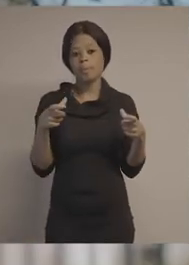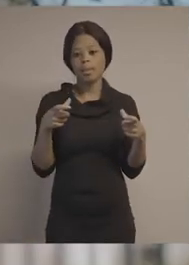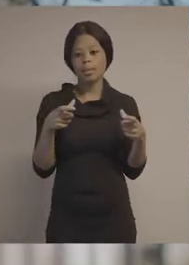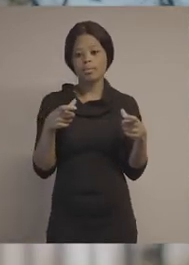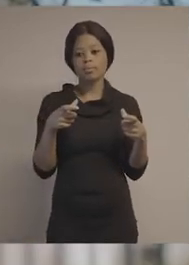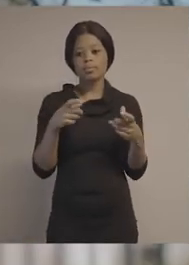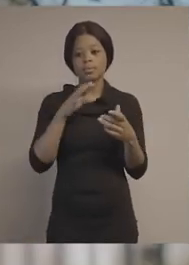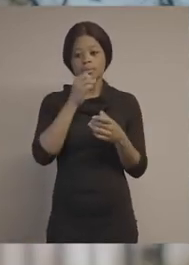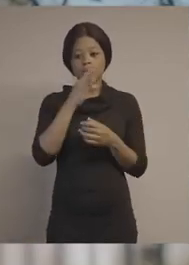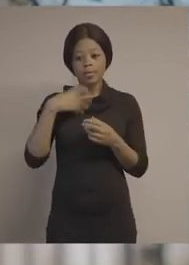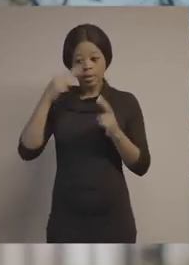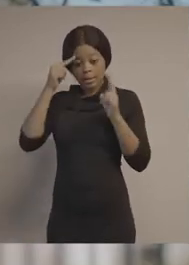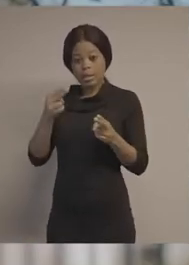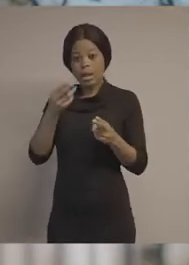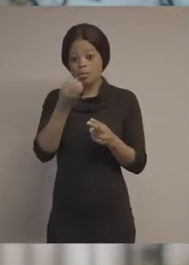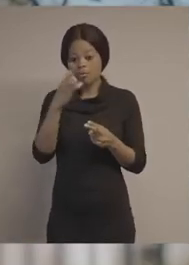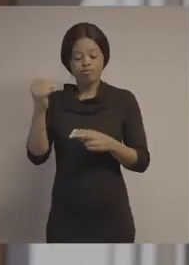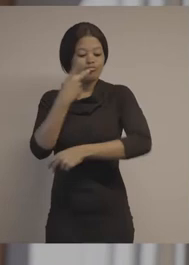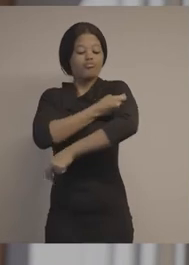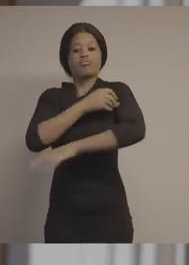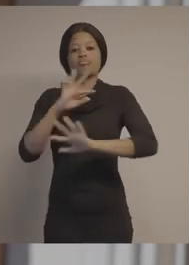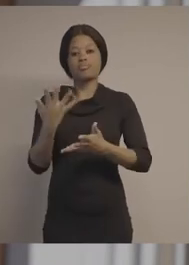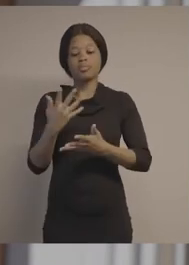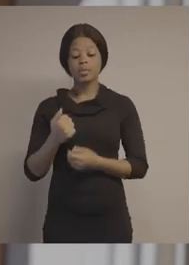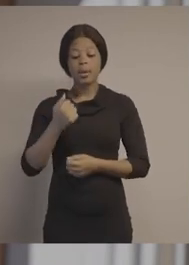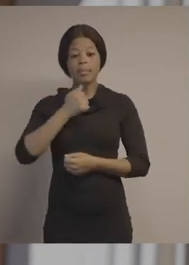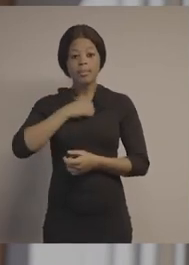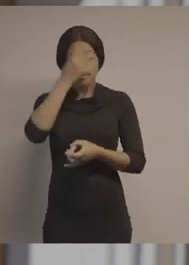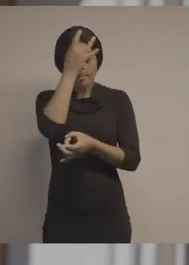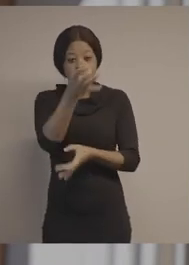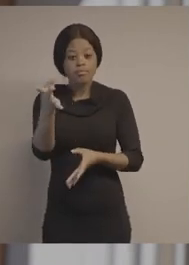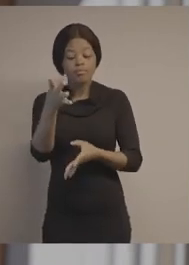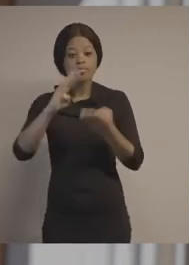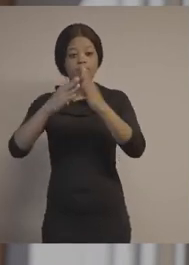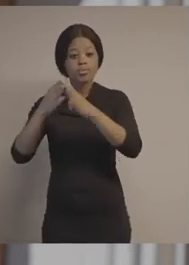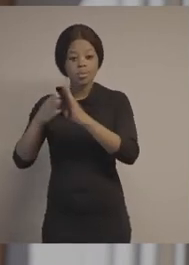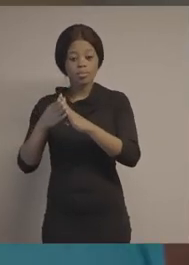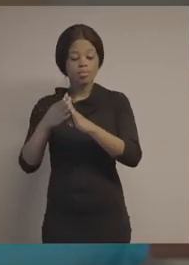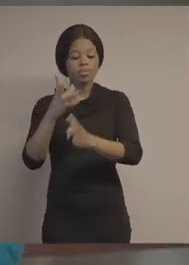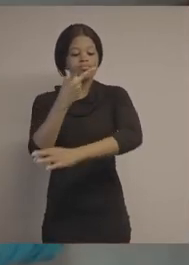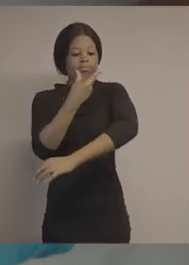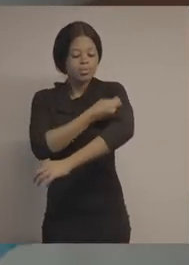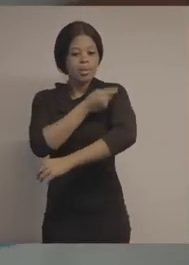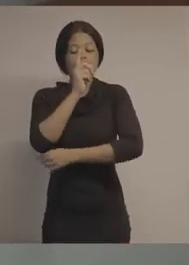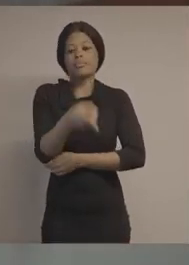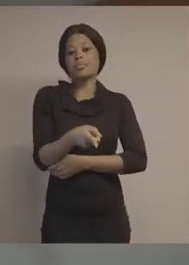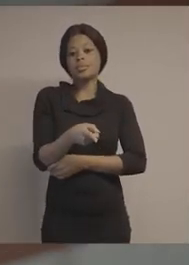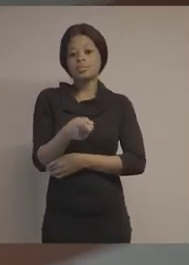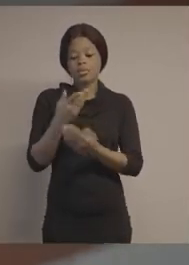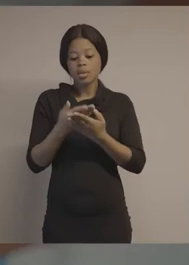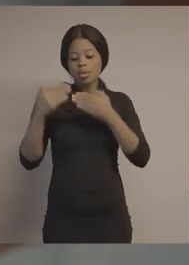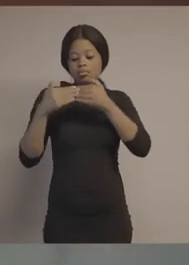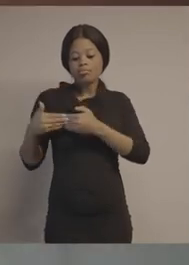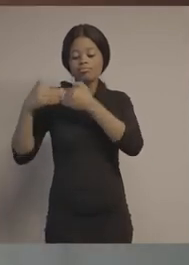in die gemeenskap as hulle nie die vaccine gaan neem nie. My message this morning to the community is to take the vaccine